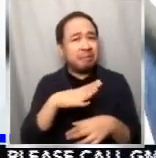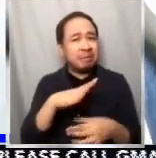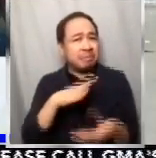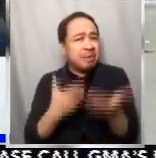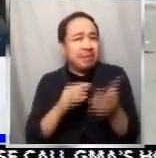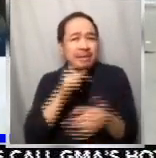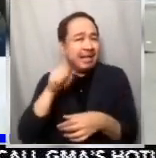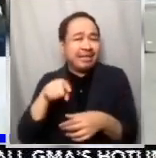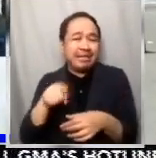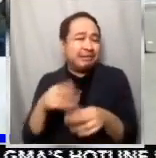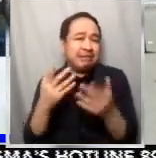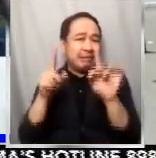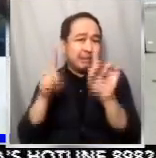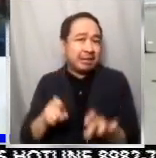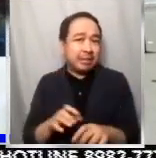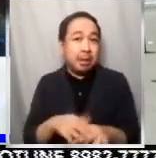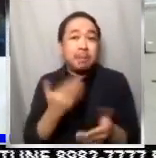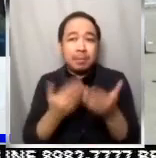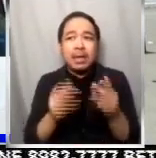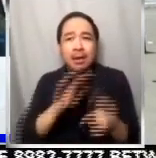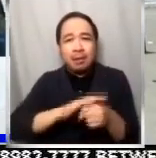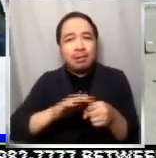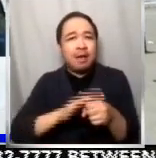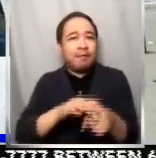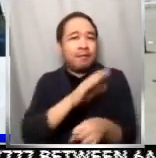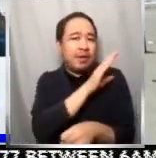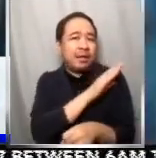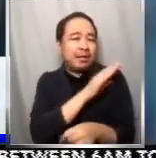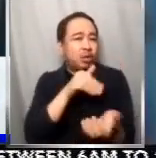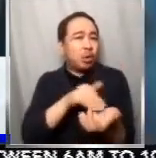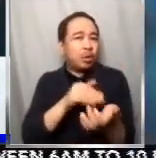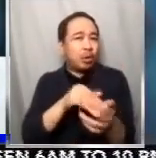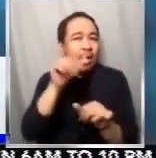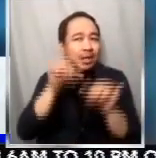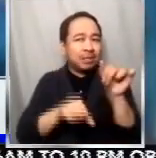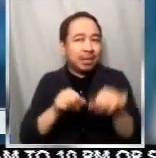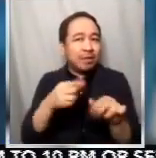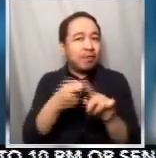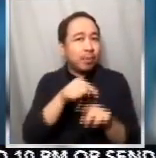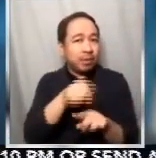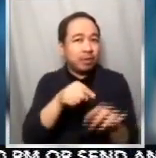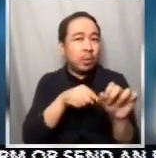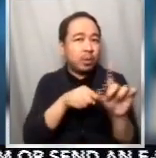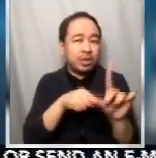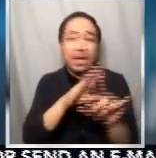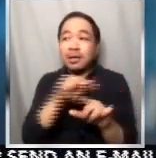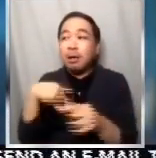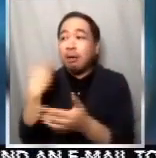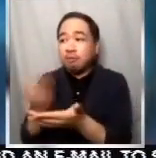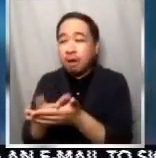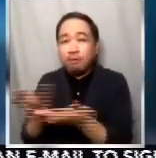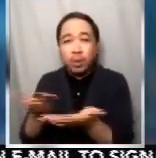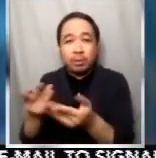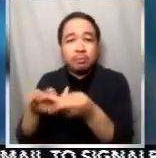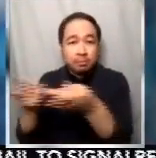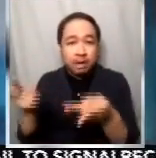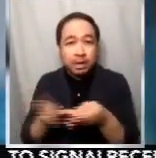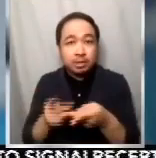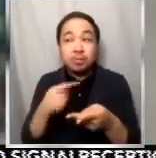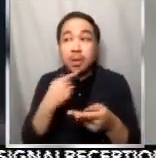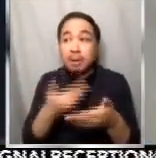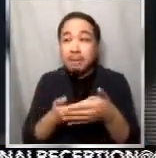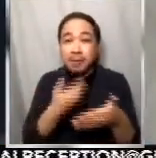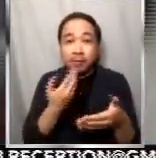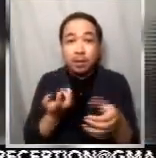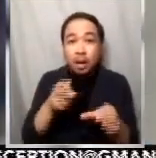sa lugar na iyong pinanggalingan at sa inyong destinasyon mismo. Para pagpasok ng traveler, pagpasok pa lang bago sumakay, eh ma-assess na